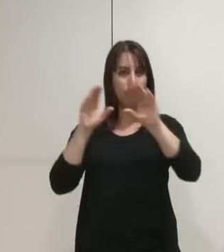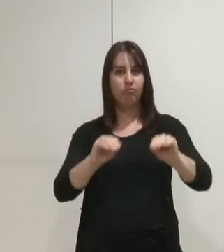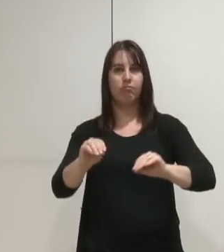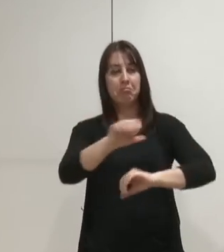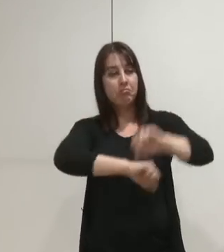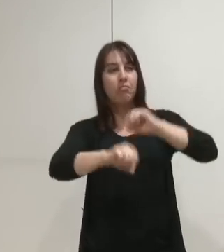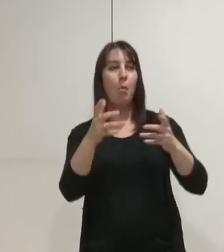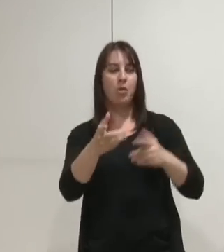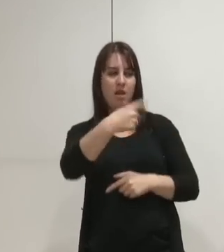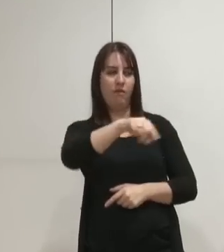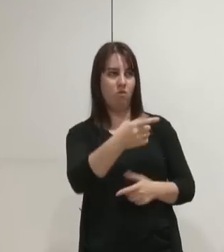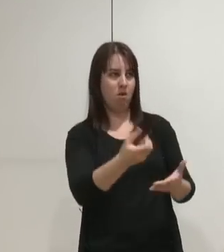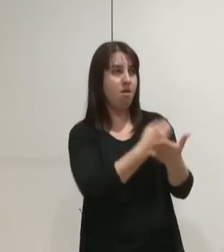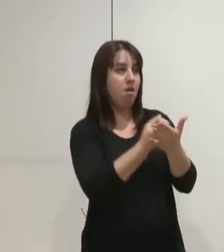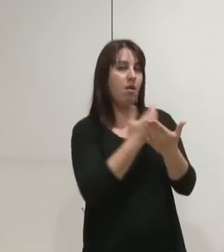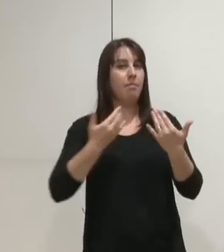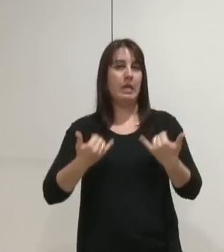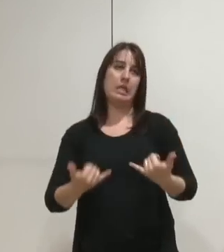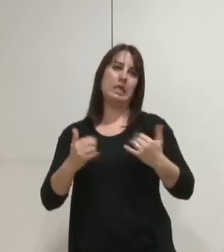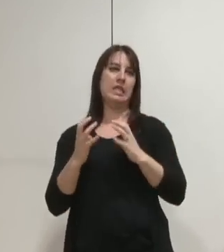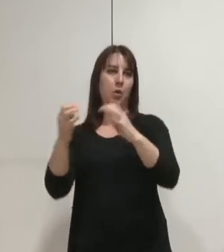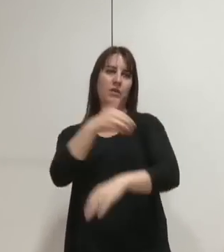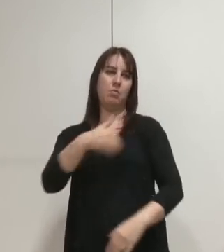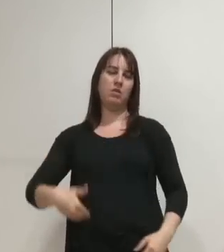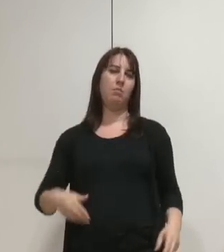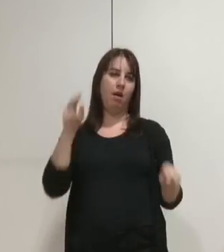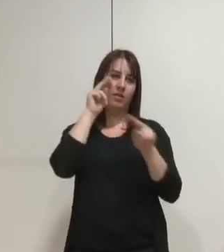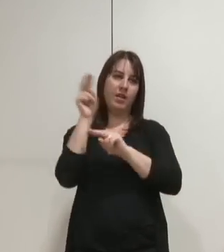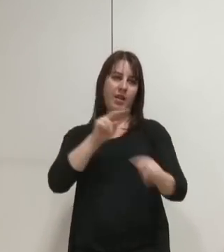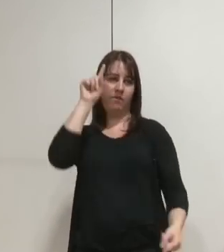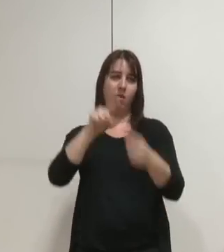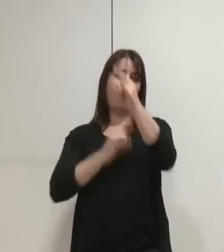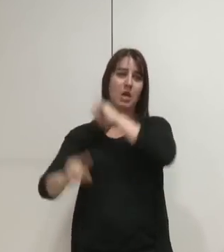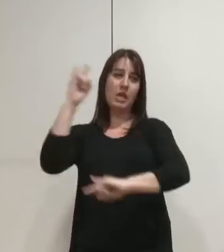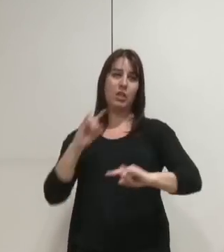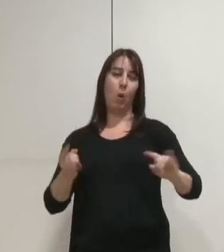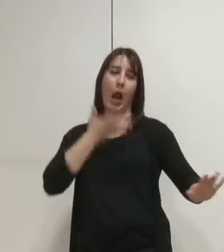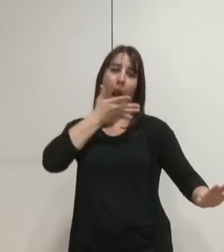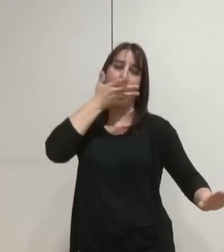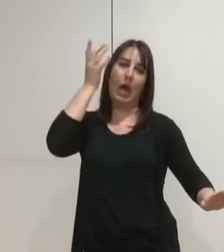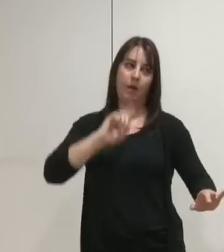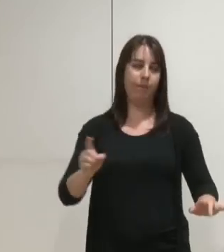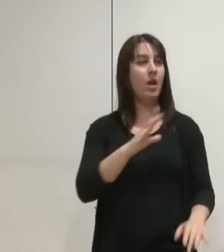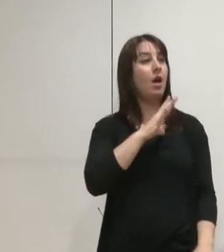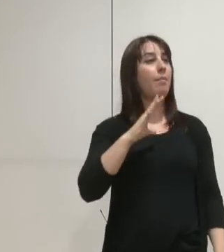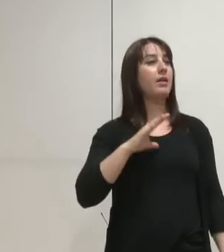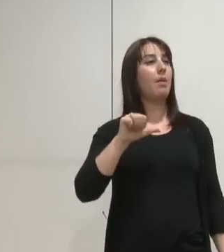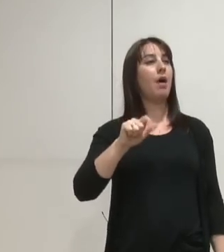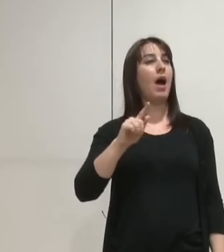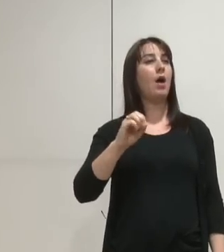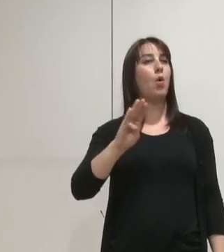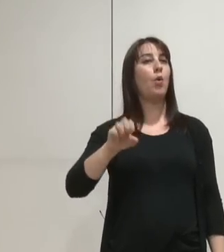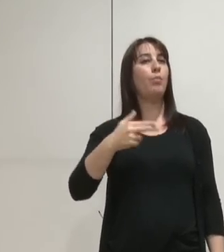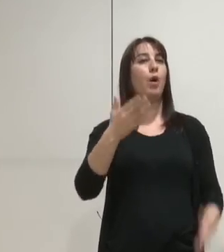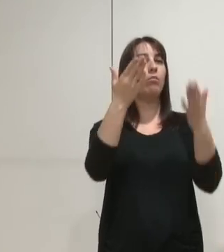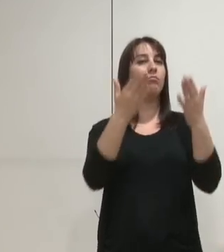à propos que cette cette enceinte pour débattre du côté historique madame Agobian vous avez la parole